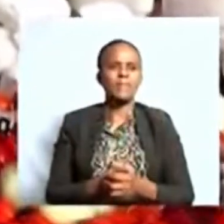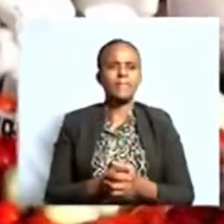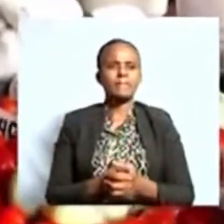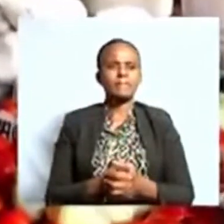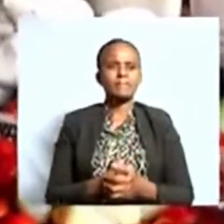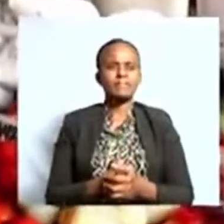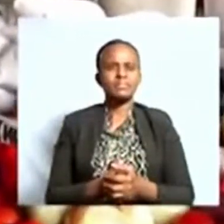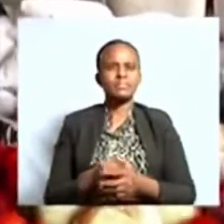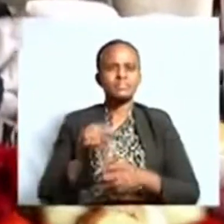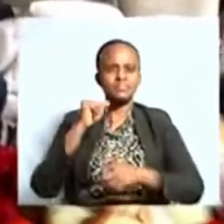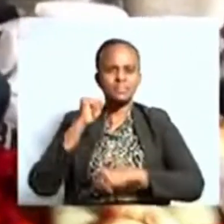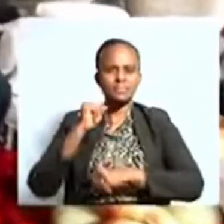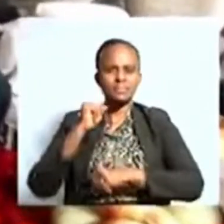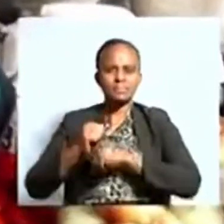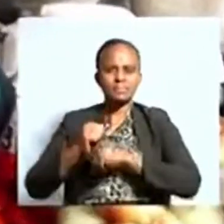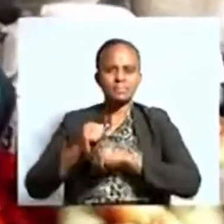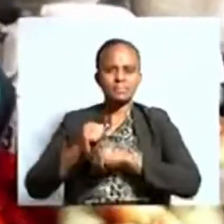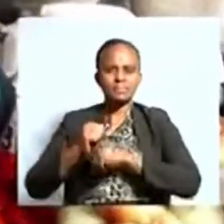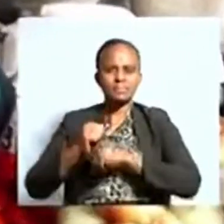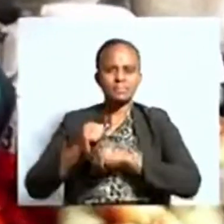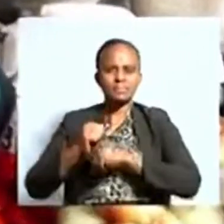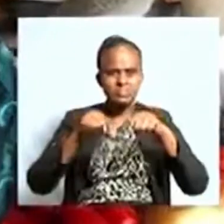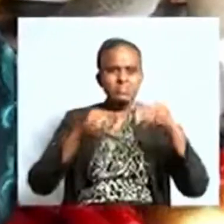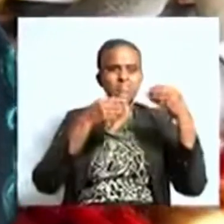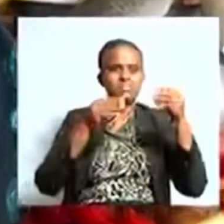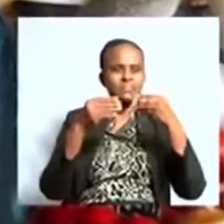tili nayo imuno Mseka Seka market